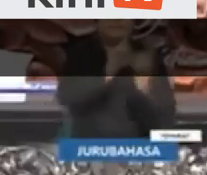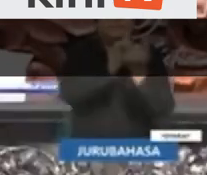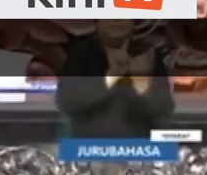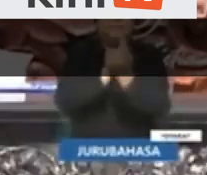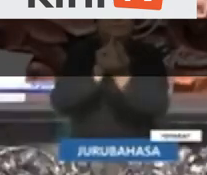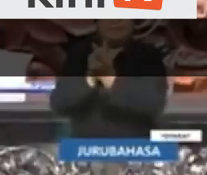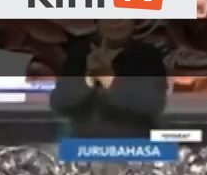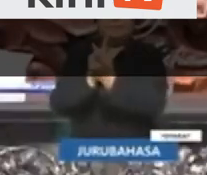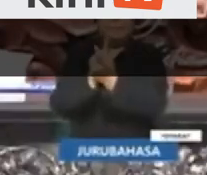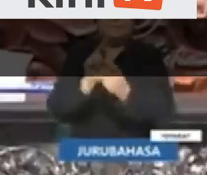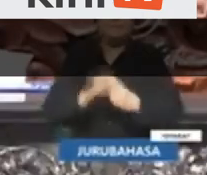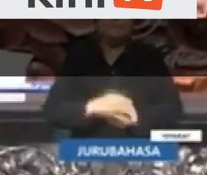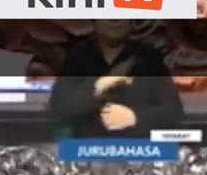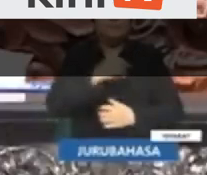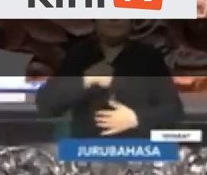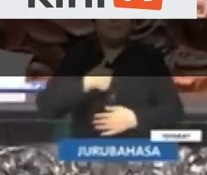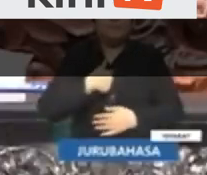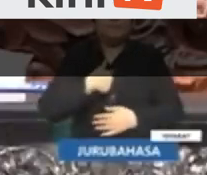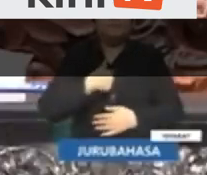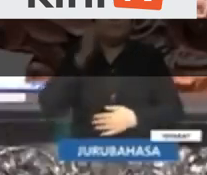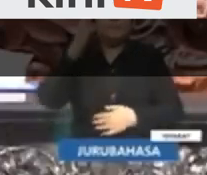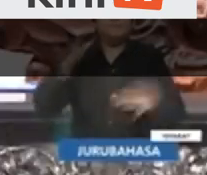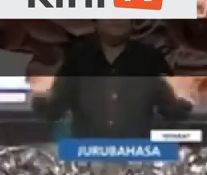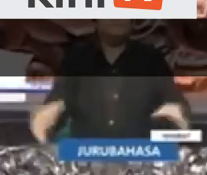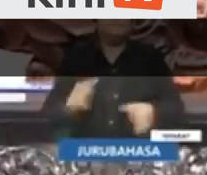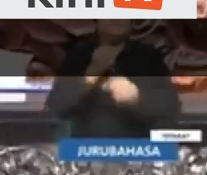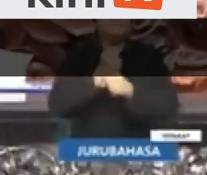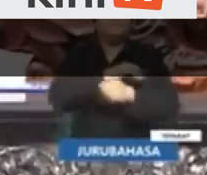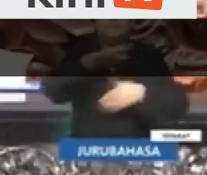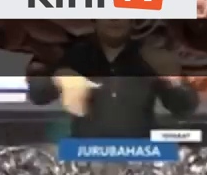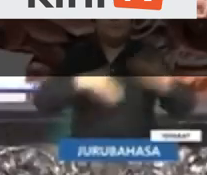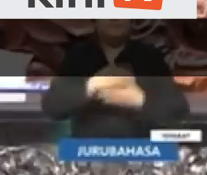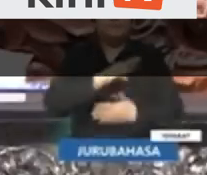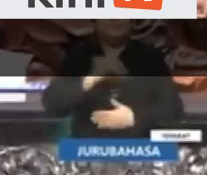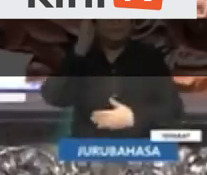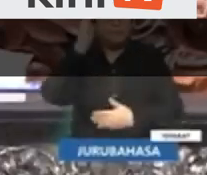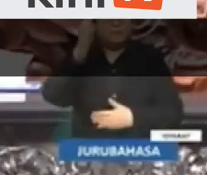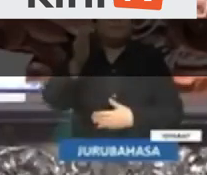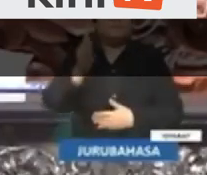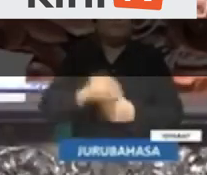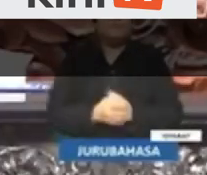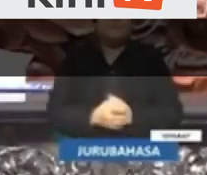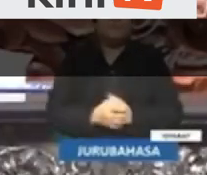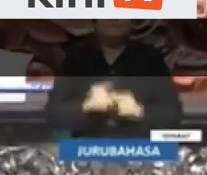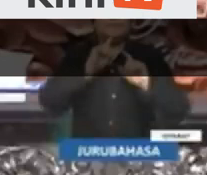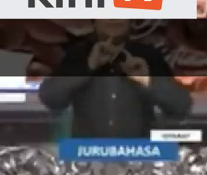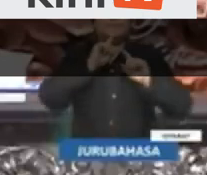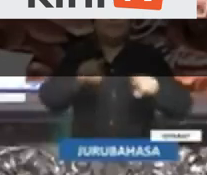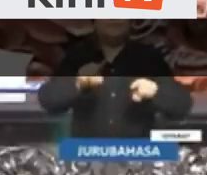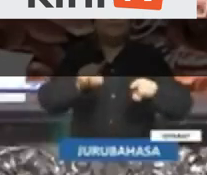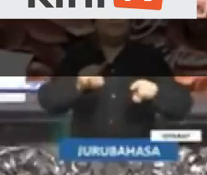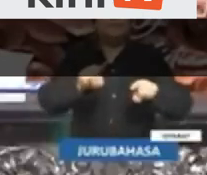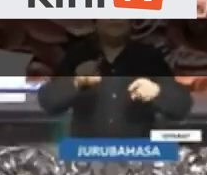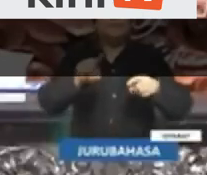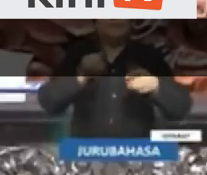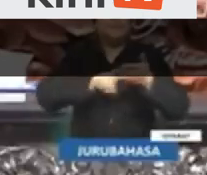pertemuan dengan mereka dan saya akan buat rumusan keseluruhannya dan saya akan berikan jawapannya